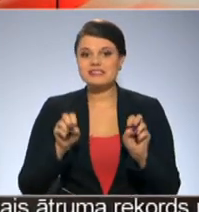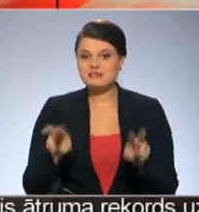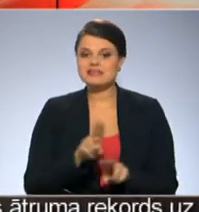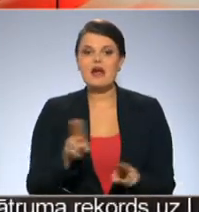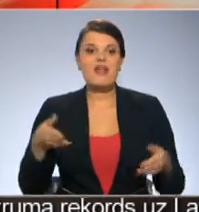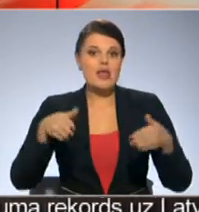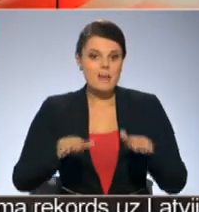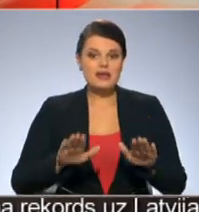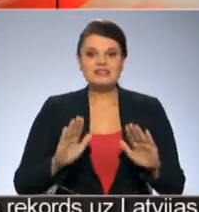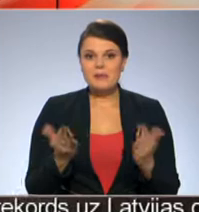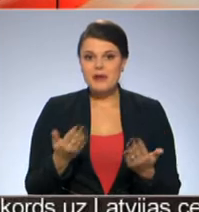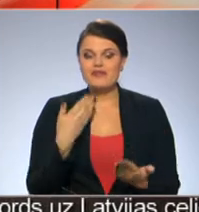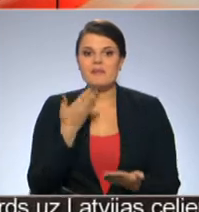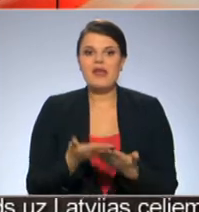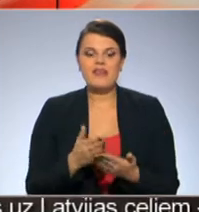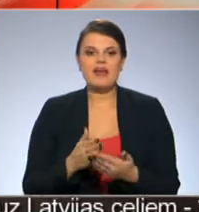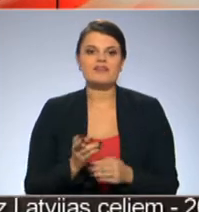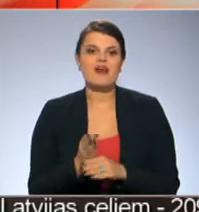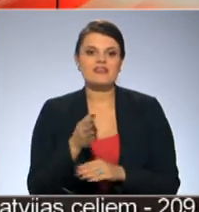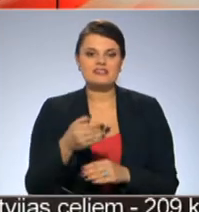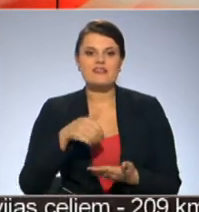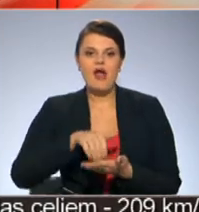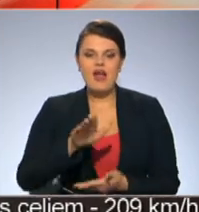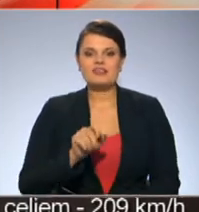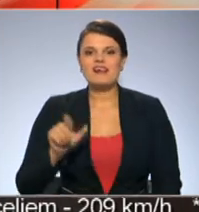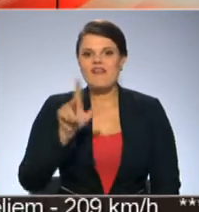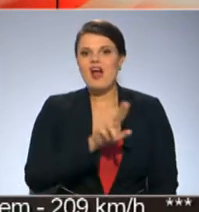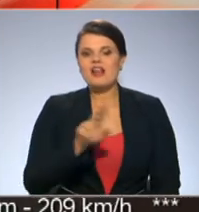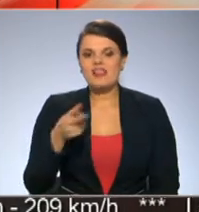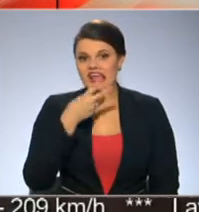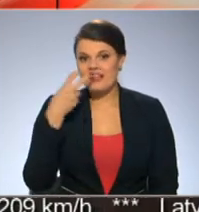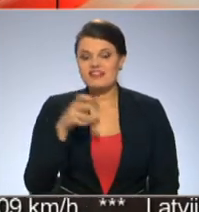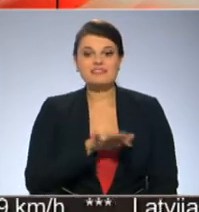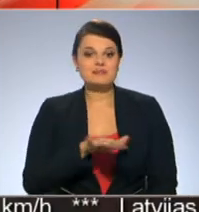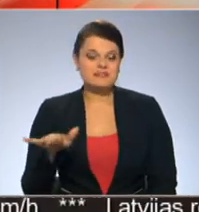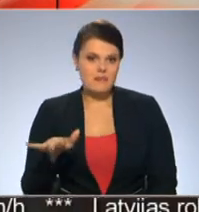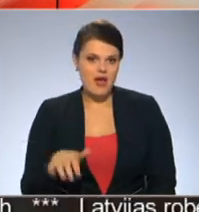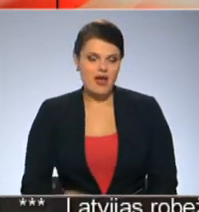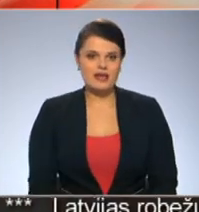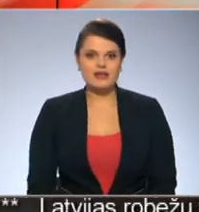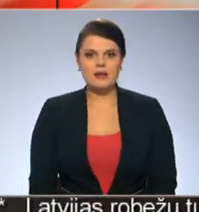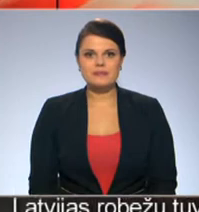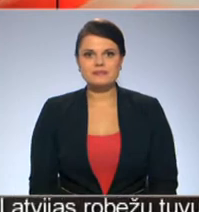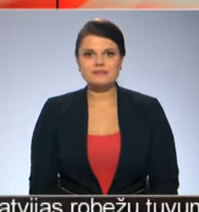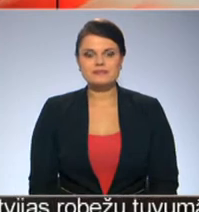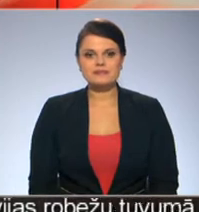speciālista nepaliks. Tikmēr pieteiktā vizīte jāatsaka vairāk nekā 200 bērniem. Skaidro devās Vidzemes